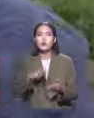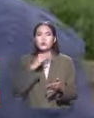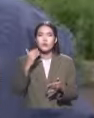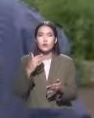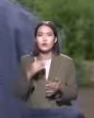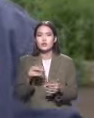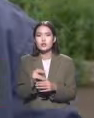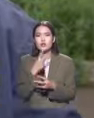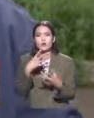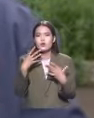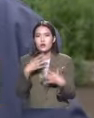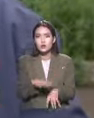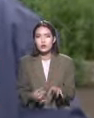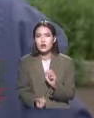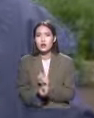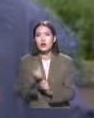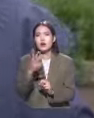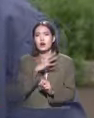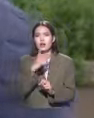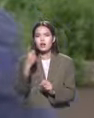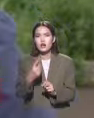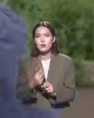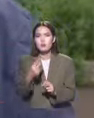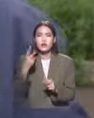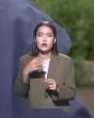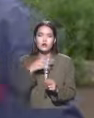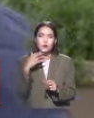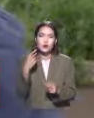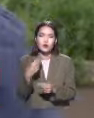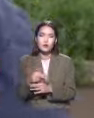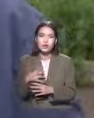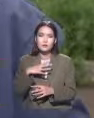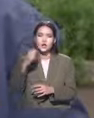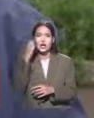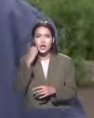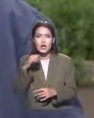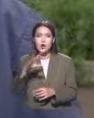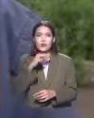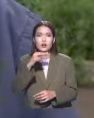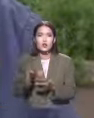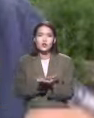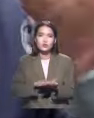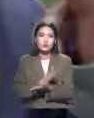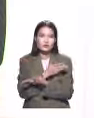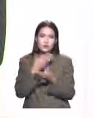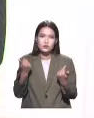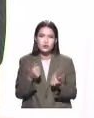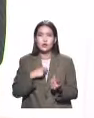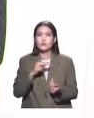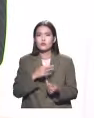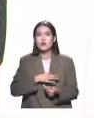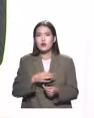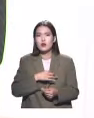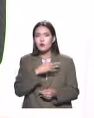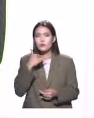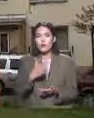қорқамыз. Ад кого-то убьет уже. Бір күні біреу өледі, шатыр опырылса. Ешкім бізге назар аудармайды. Бізге көмек қажет. Жауапты